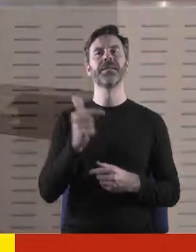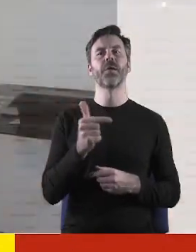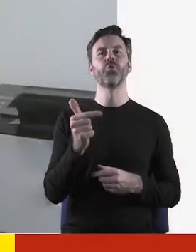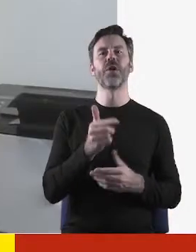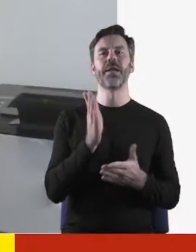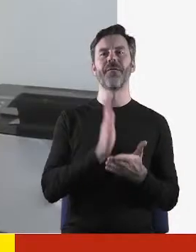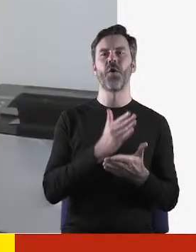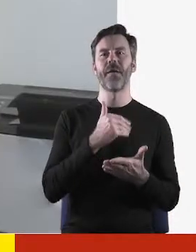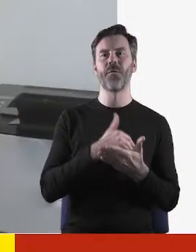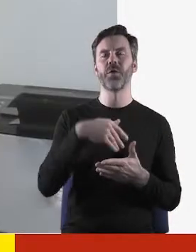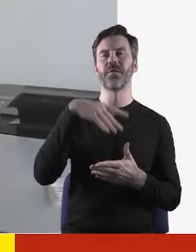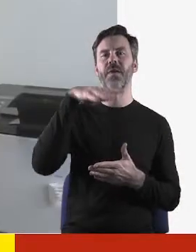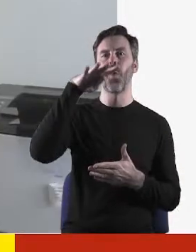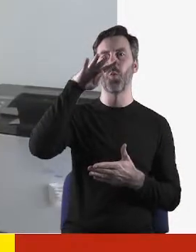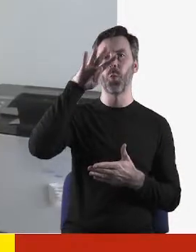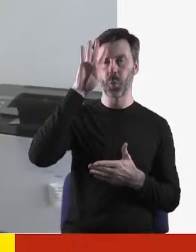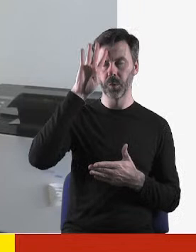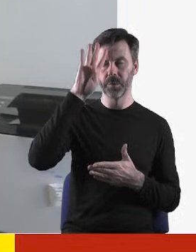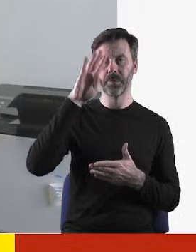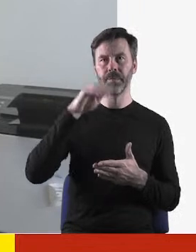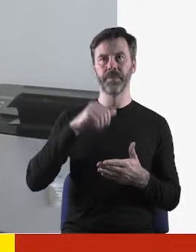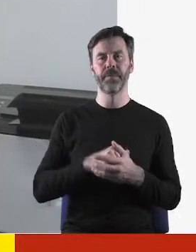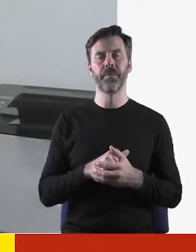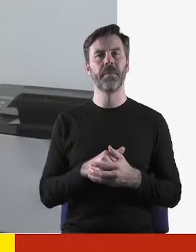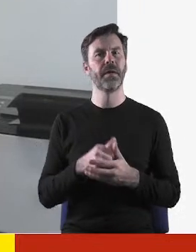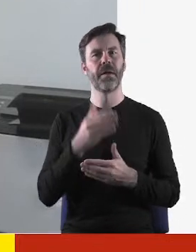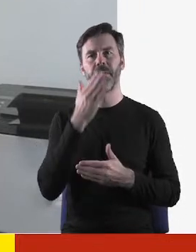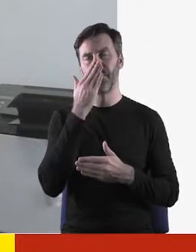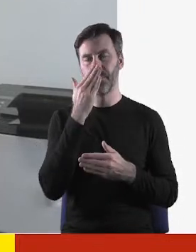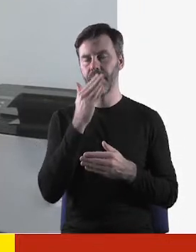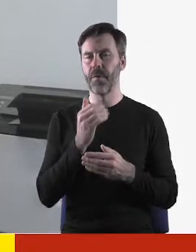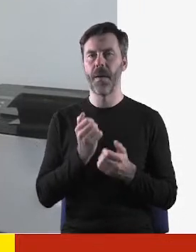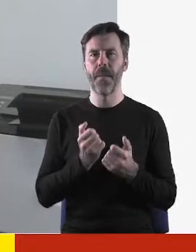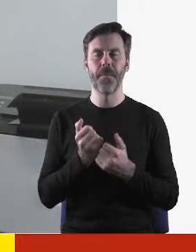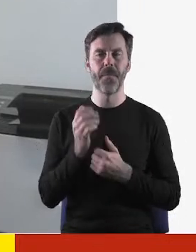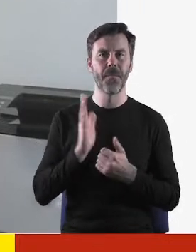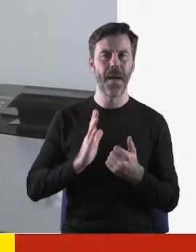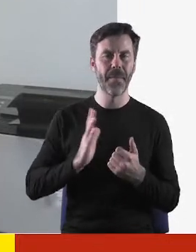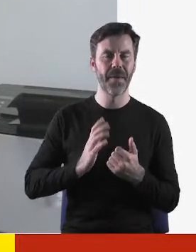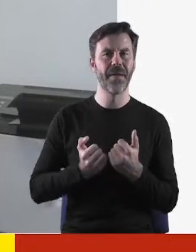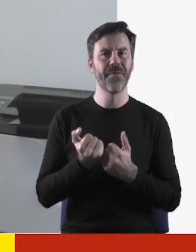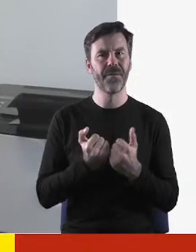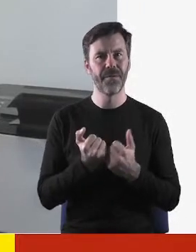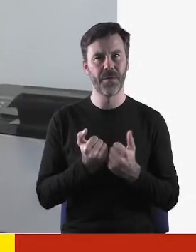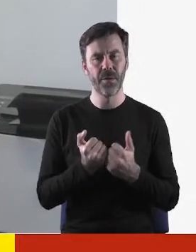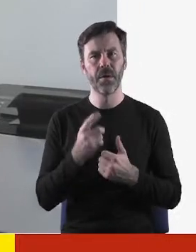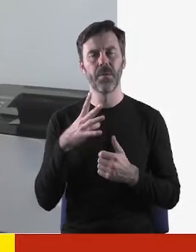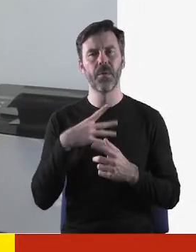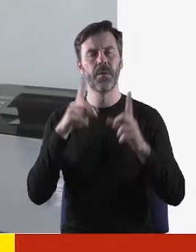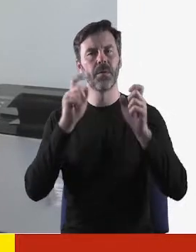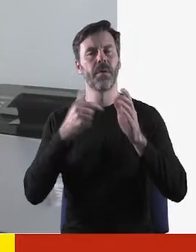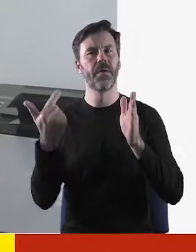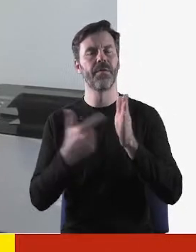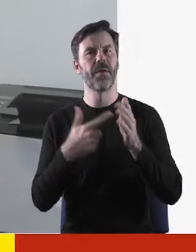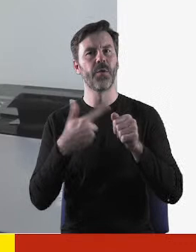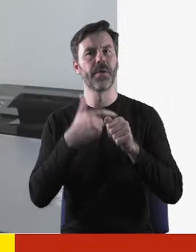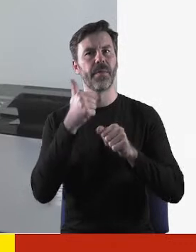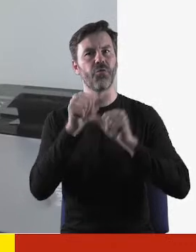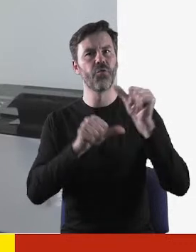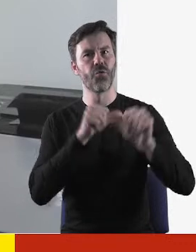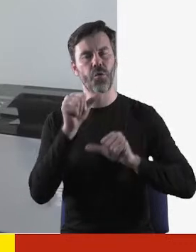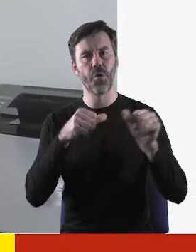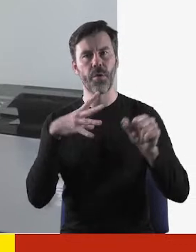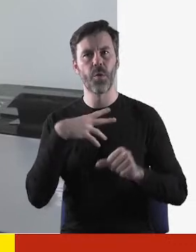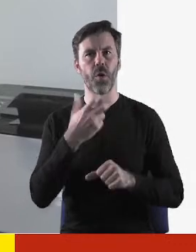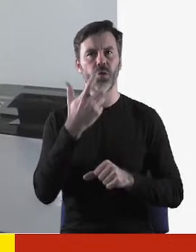łódzkiego z tytułu emisji obligacji czy też zaciągniętych kredytów, to rozpoczynaliśmy 2021 rok z